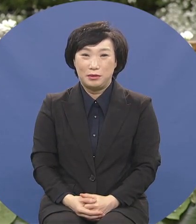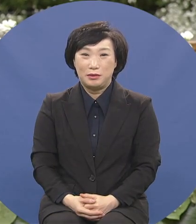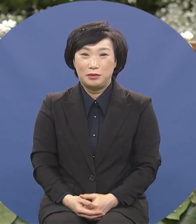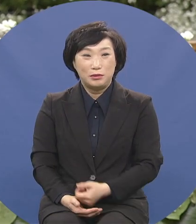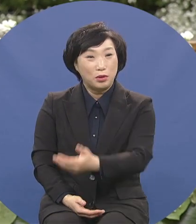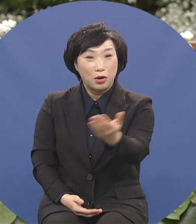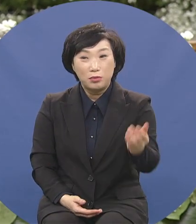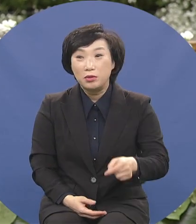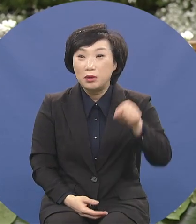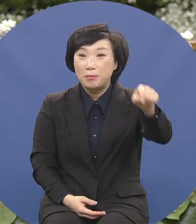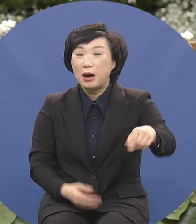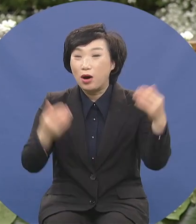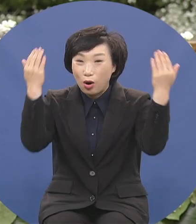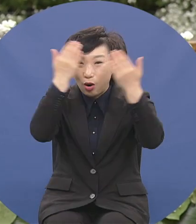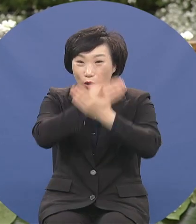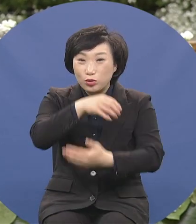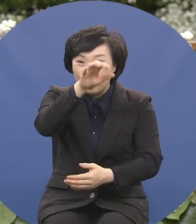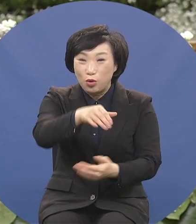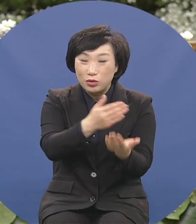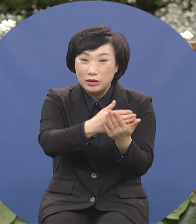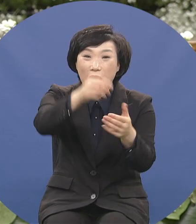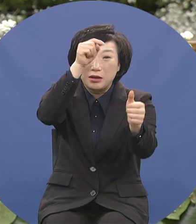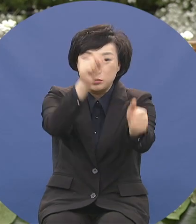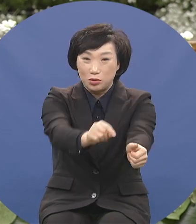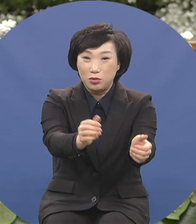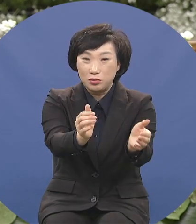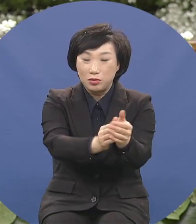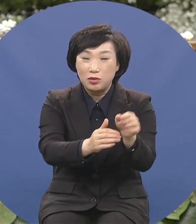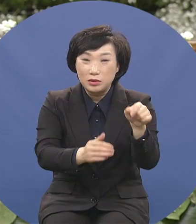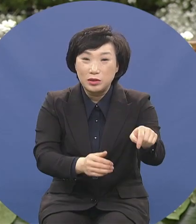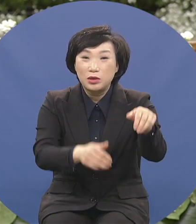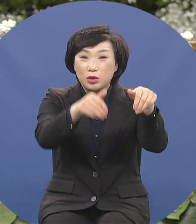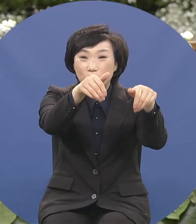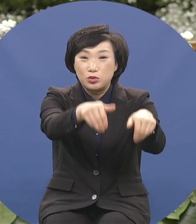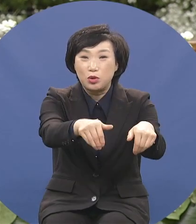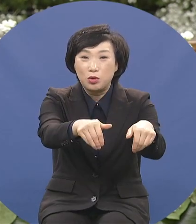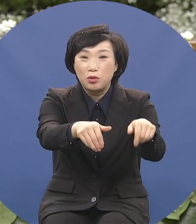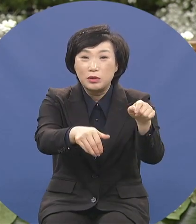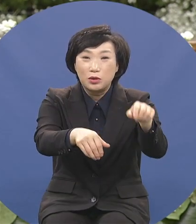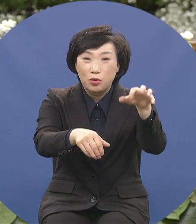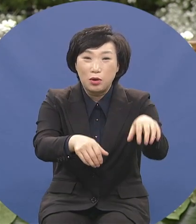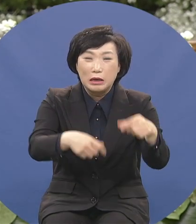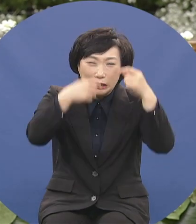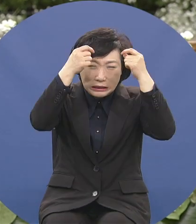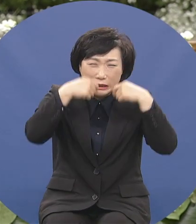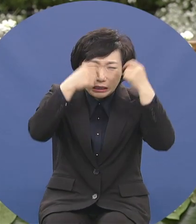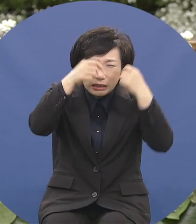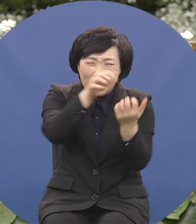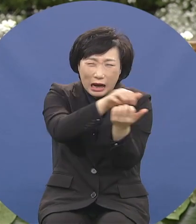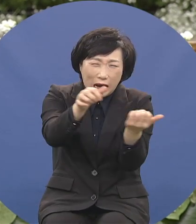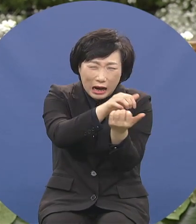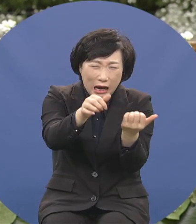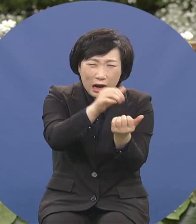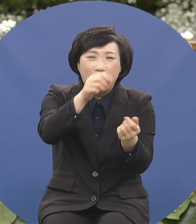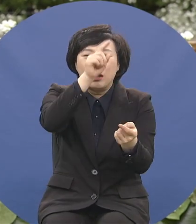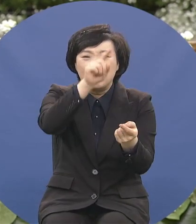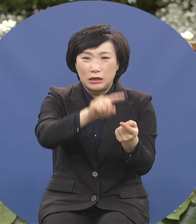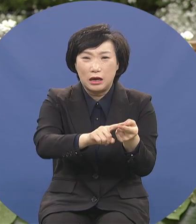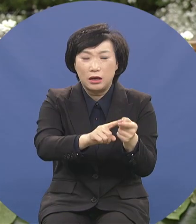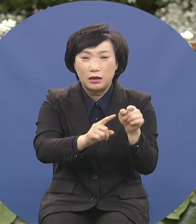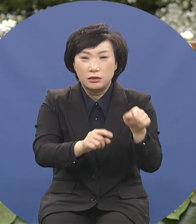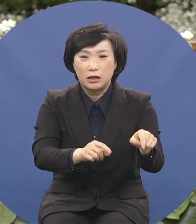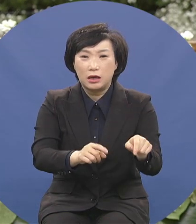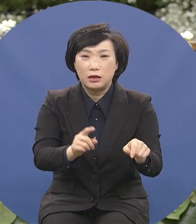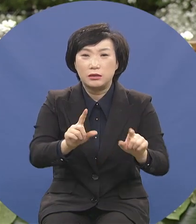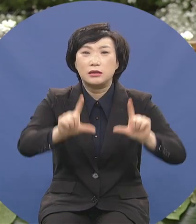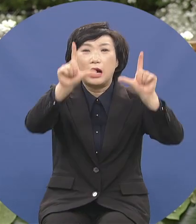바깥 어두운 곳으로 내쫓긴 종이 슬피 울며 잃어가다가